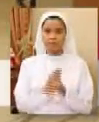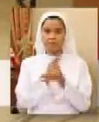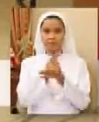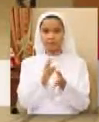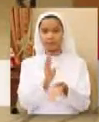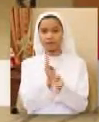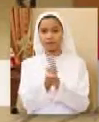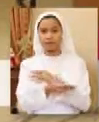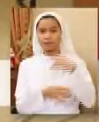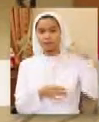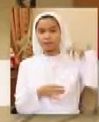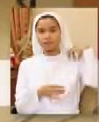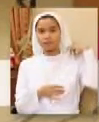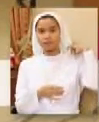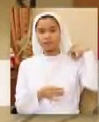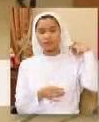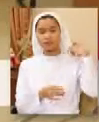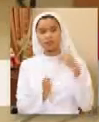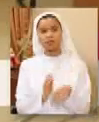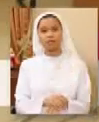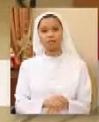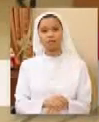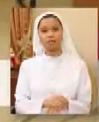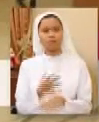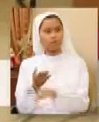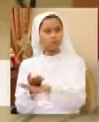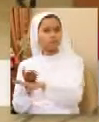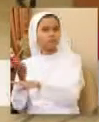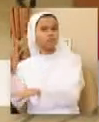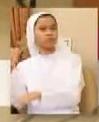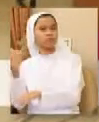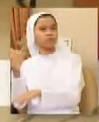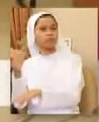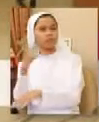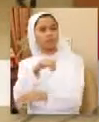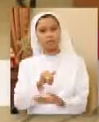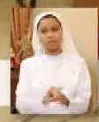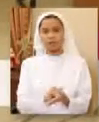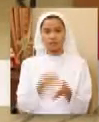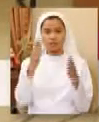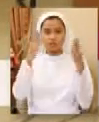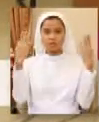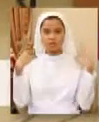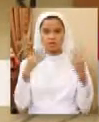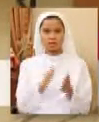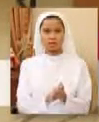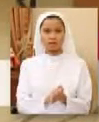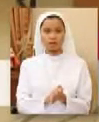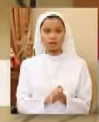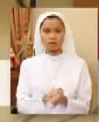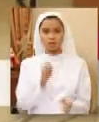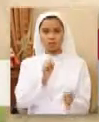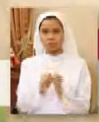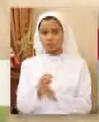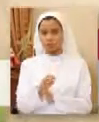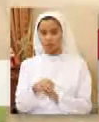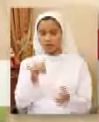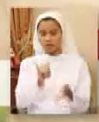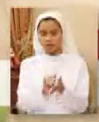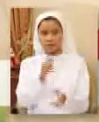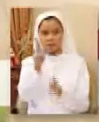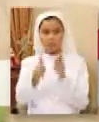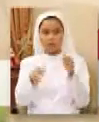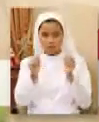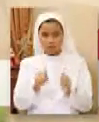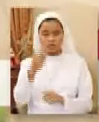mag-volunteer sa inyo po. Eh siguro bago kayan, sister, balikan ko lang para sa kaaraman kan sa tuyo mga paradalan digdi sa